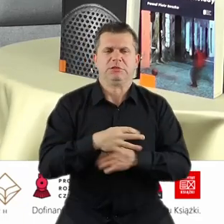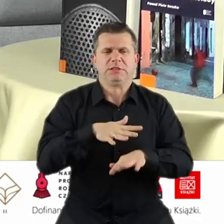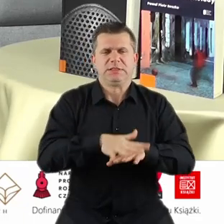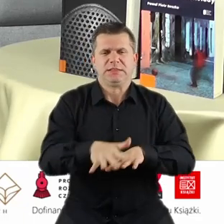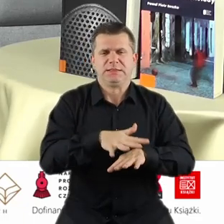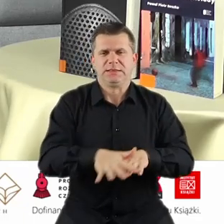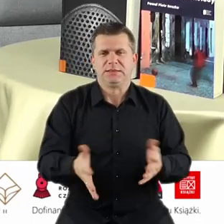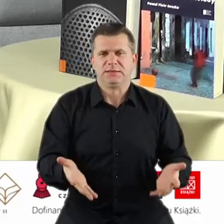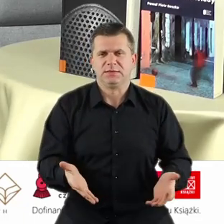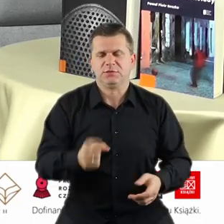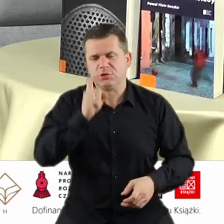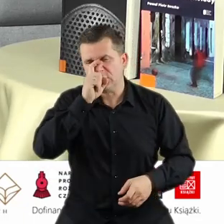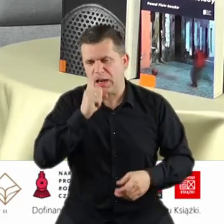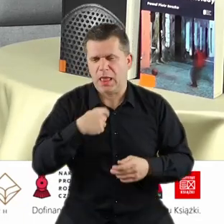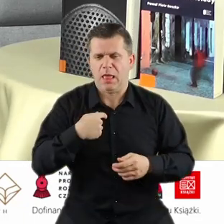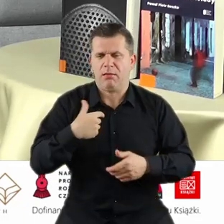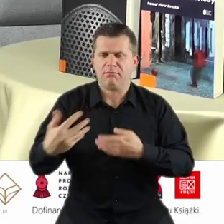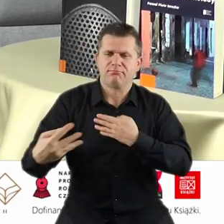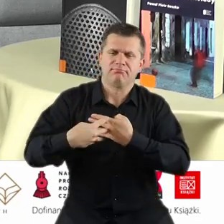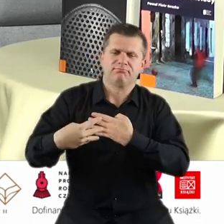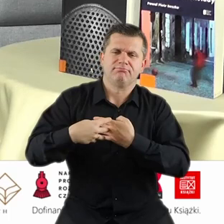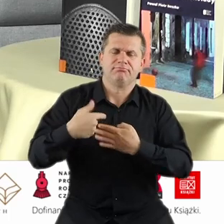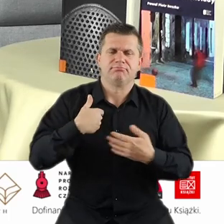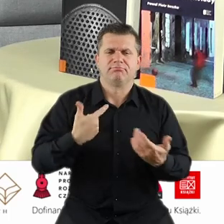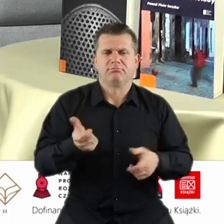Uważa, że został źle potraktowany.